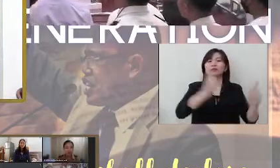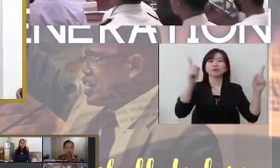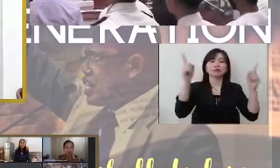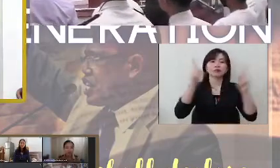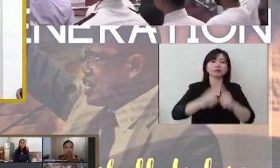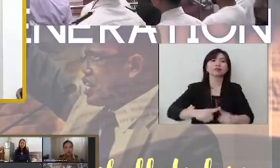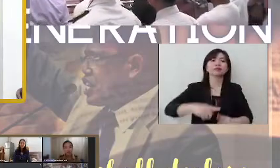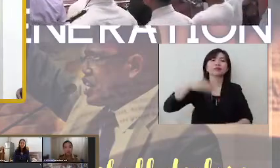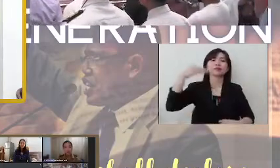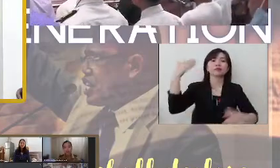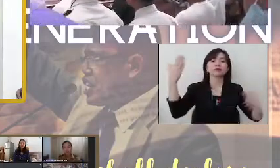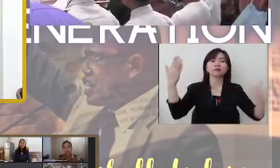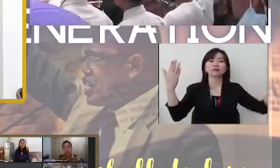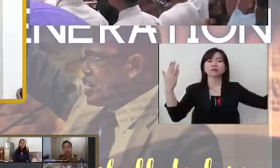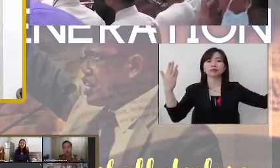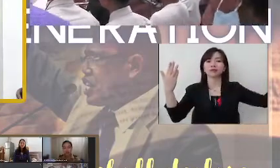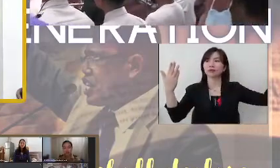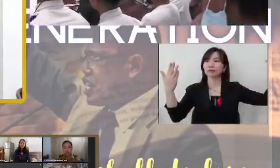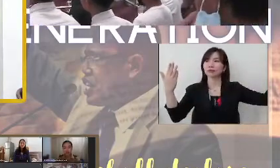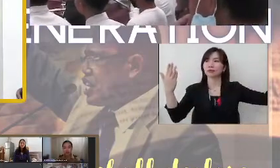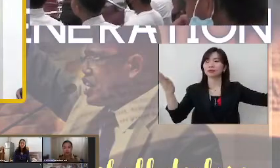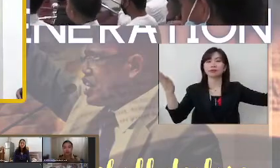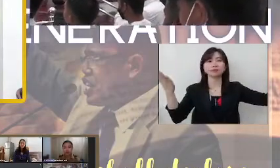birthday to you.